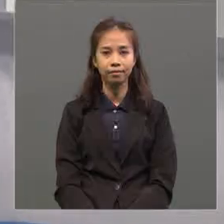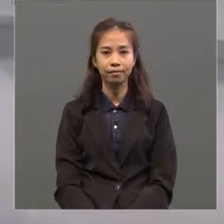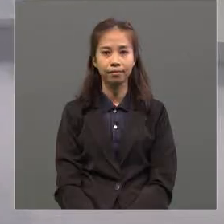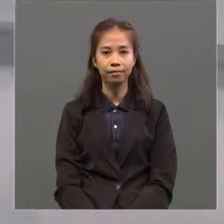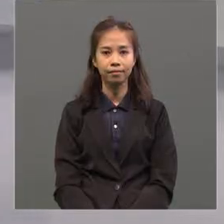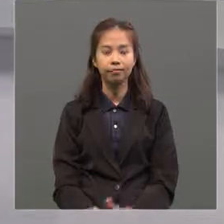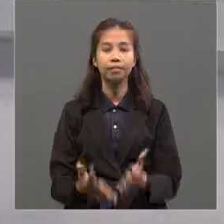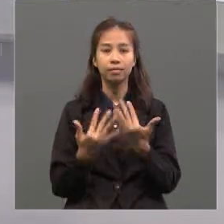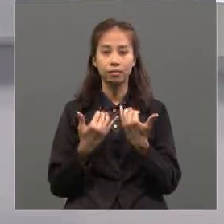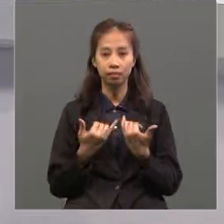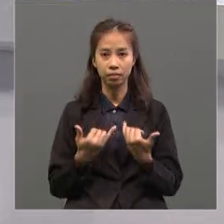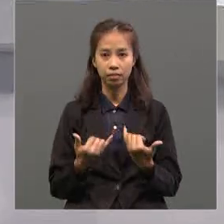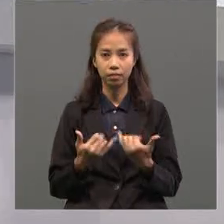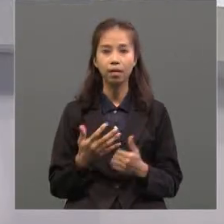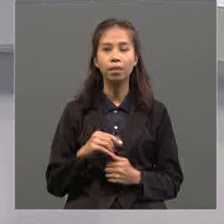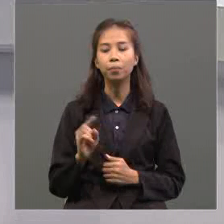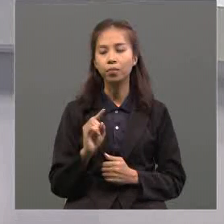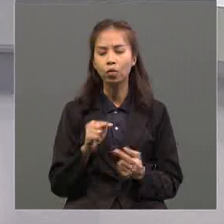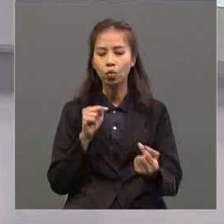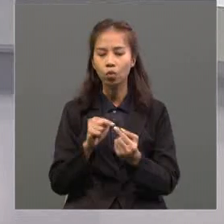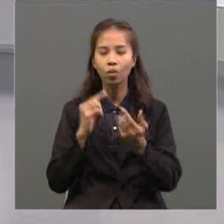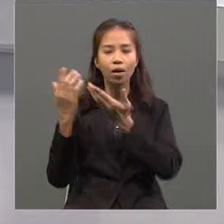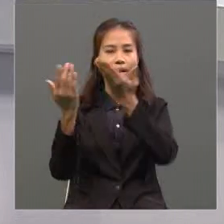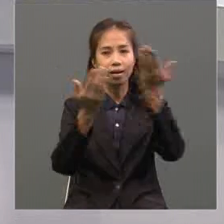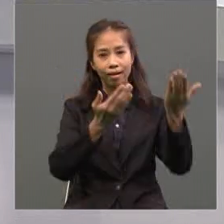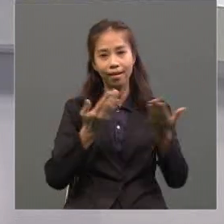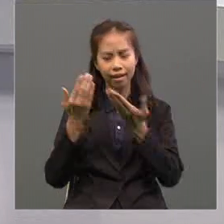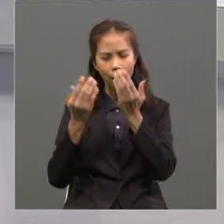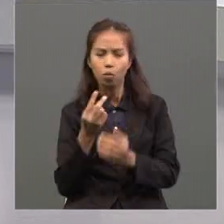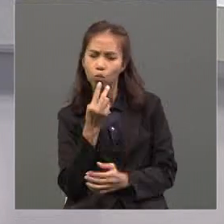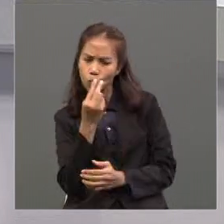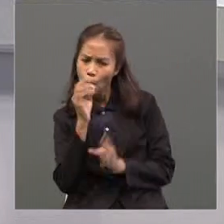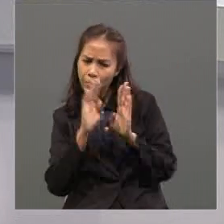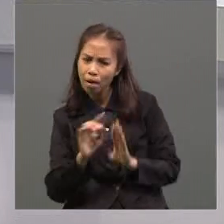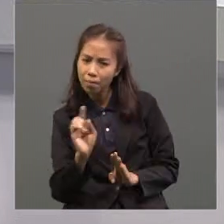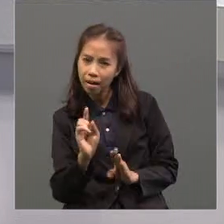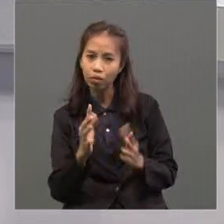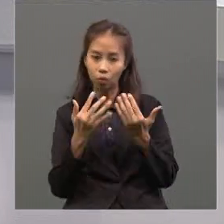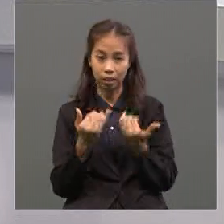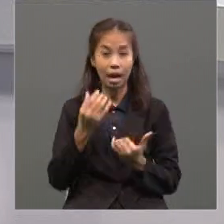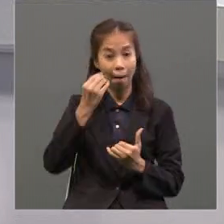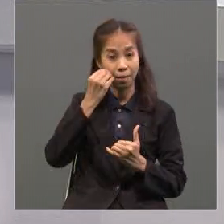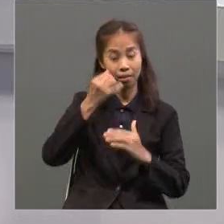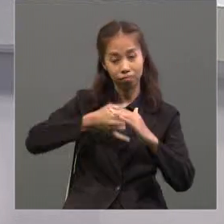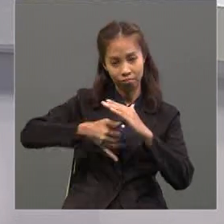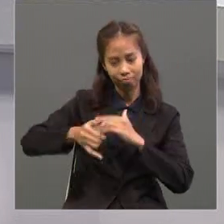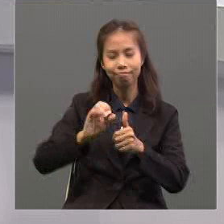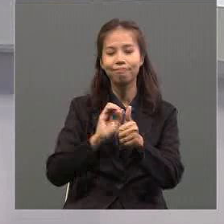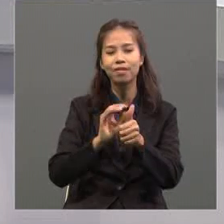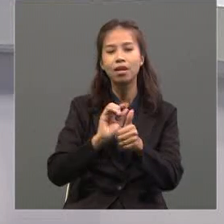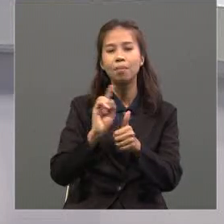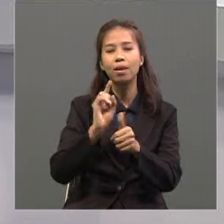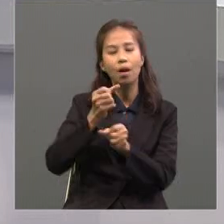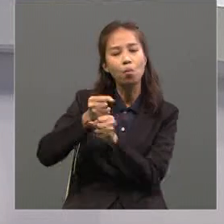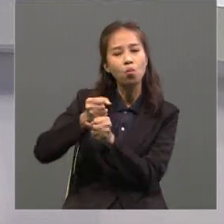ช่วงเที่ยงวันนี้นะคะพาคุณผู้ชมมาตรวจสอบสภาพอากาศกันสักหน่อยนะคะออกจากบ้านวันนี้แนะนำให้พกร่มออกมาด้วย